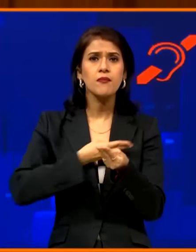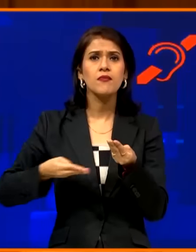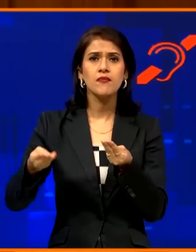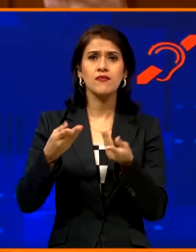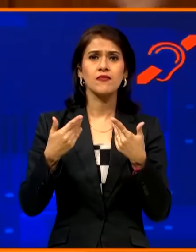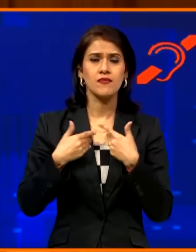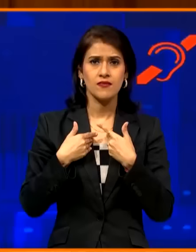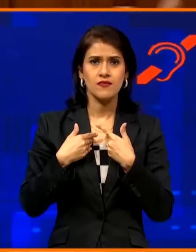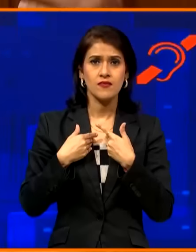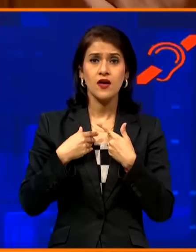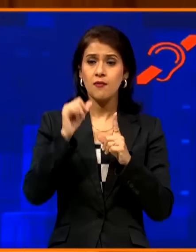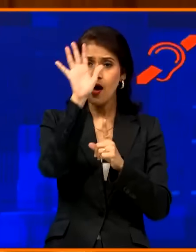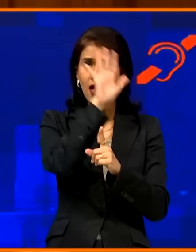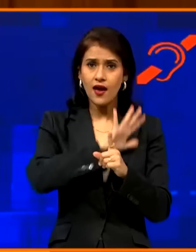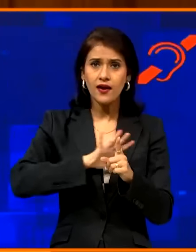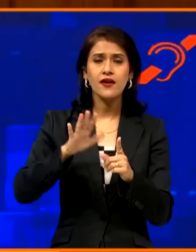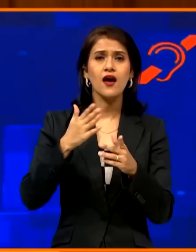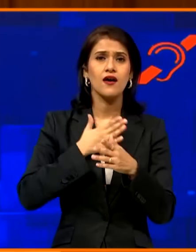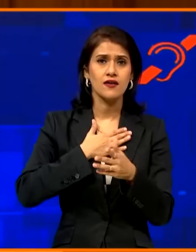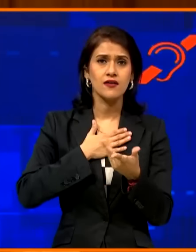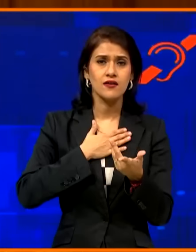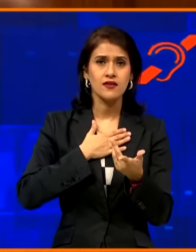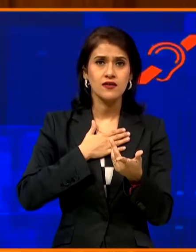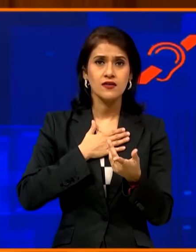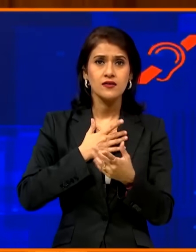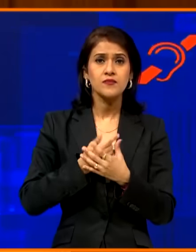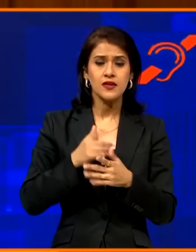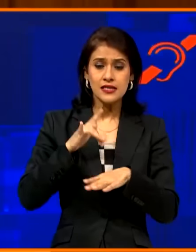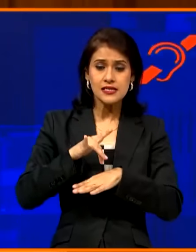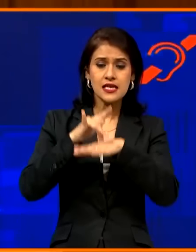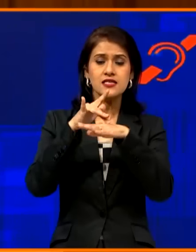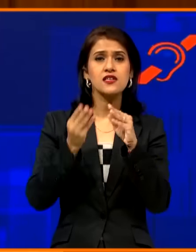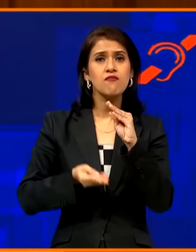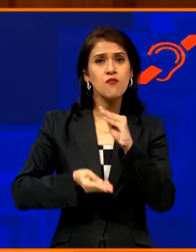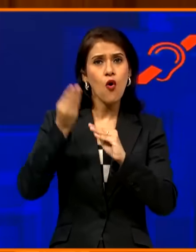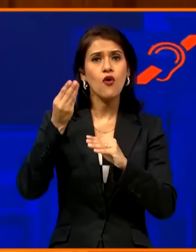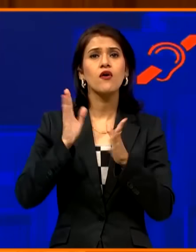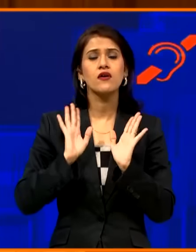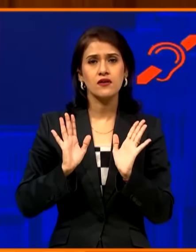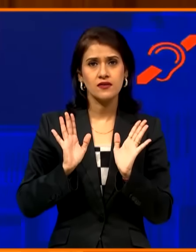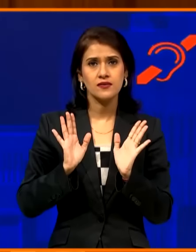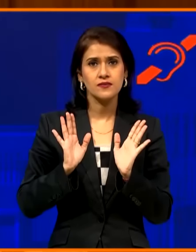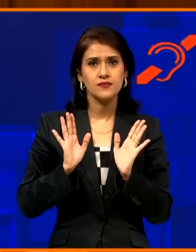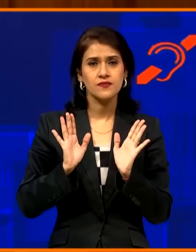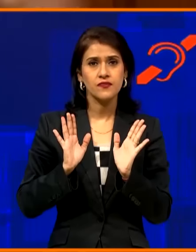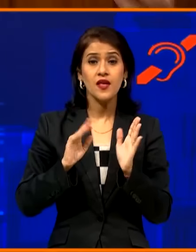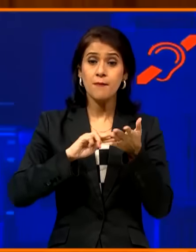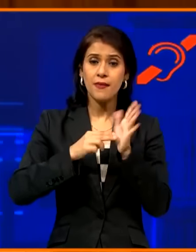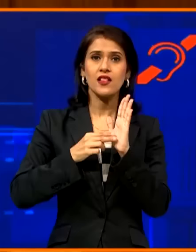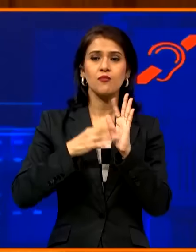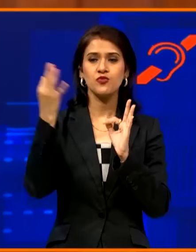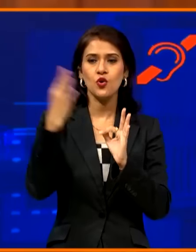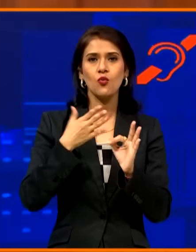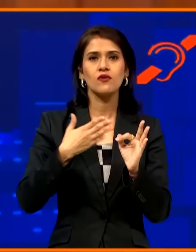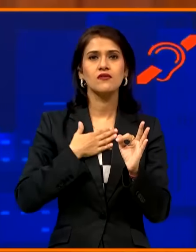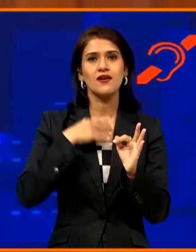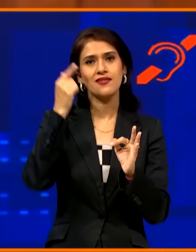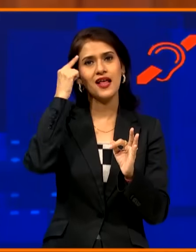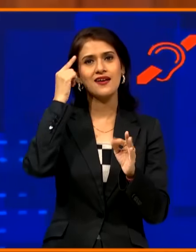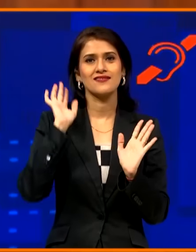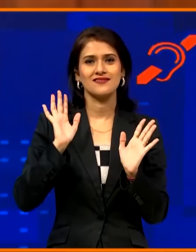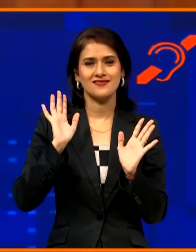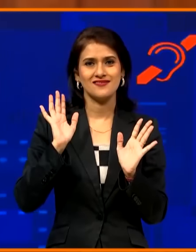सराउंडिंग है हमारा मुल्क है हमारा देश है सेंसिटिविटी के बारे में हम ज्यादा जागरूक हो जाए